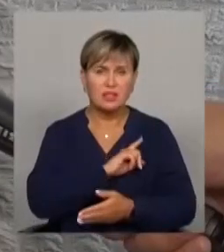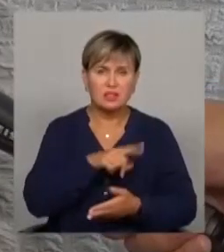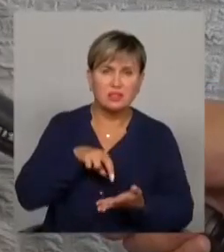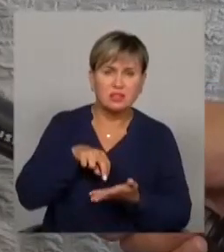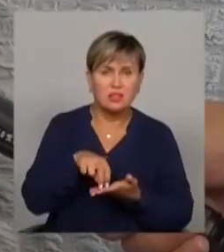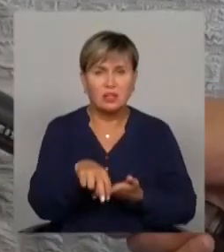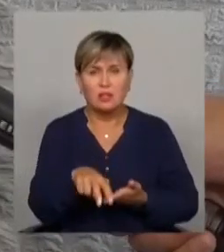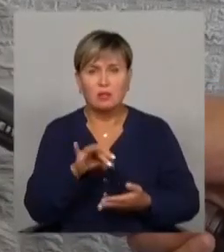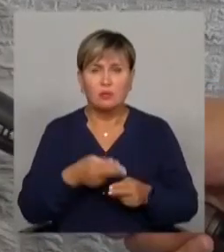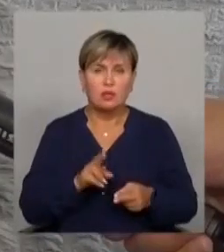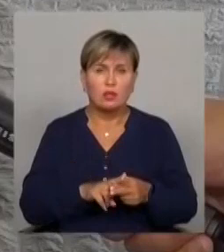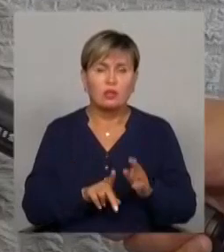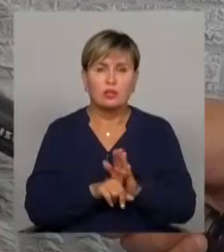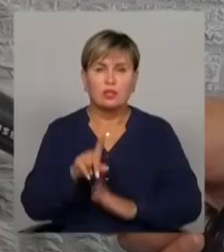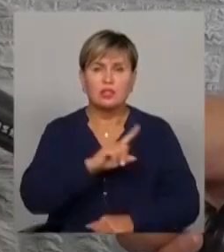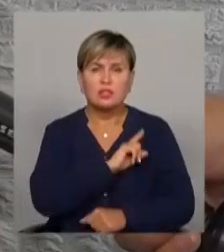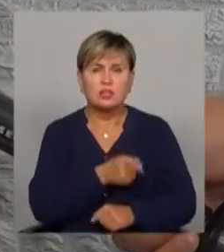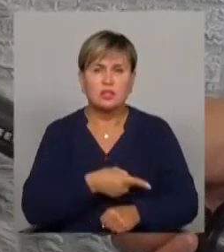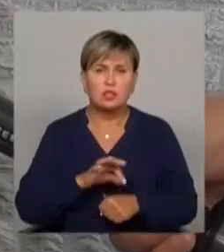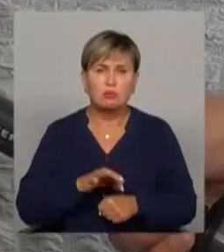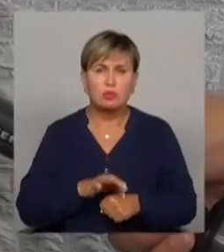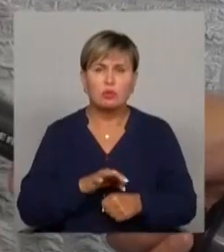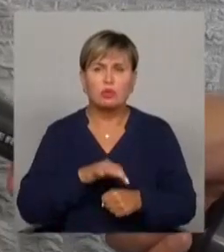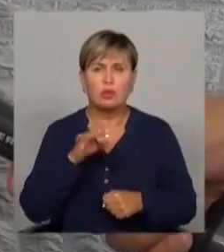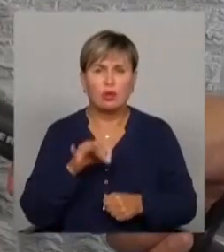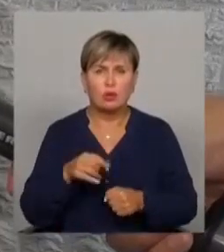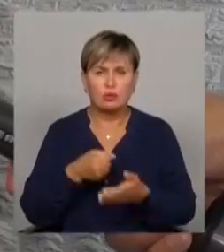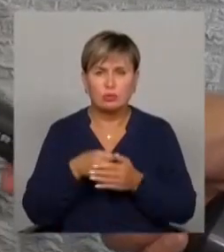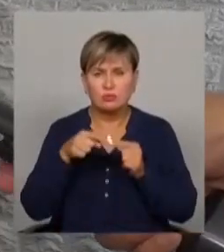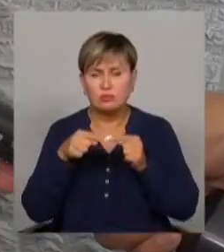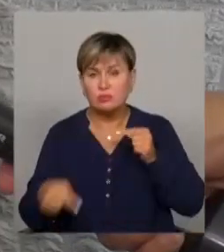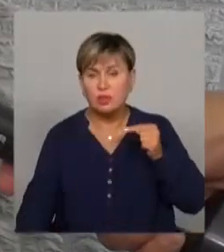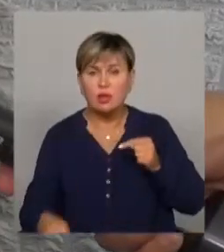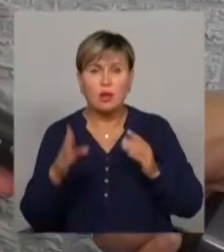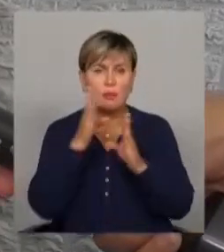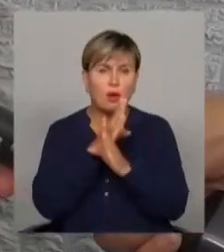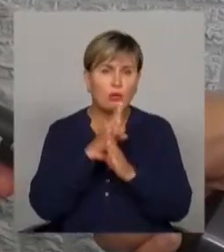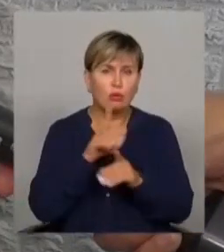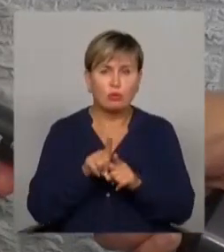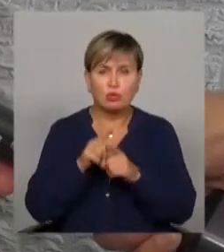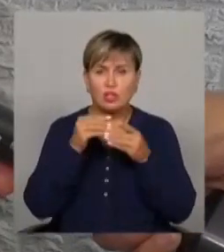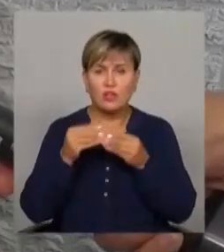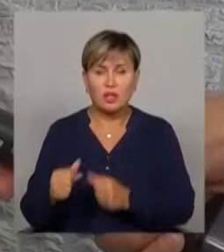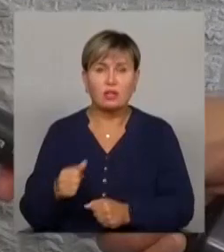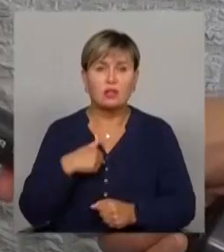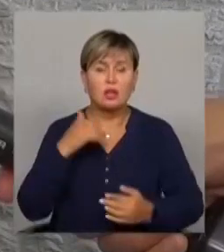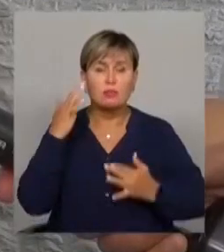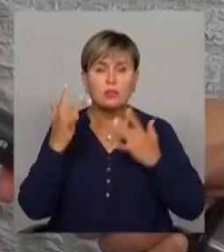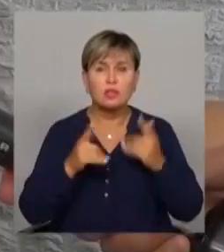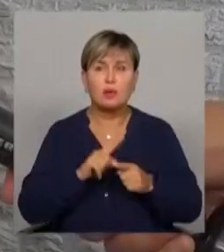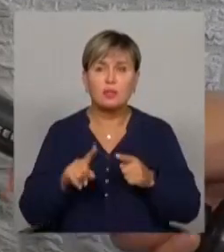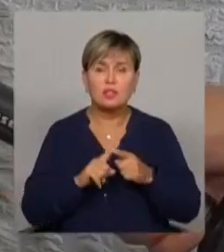на ногу, из-за этого начинаются сильные боли от щиколотки и почти до бедра. На погоду тоже очень влияет. Как же я мечтаю